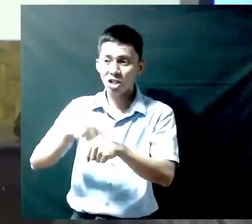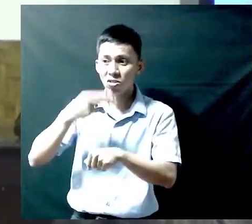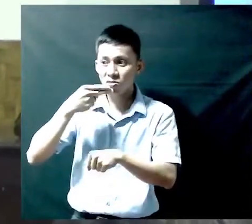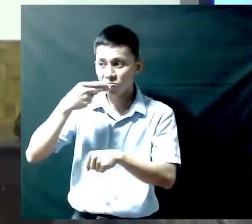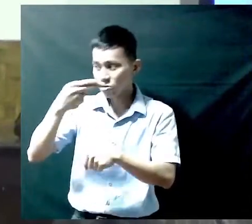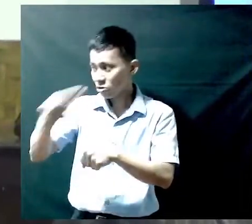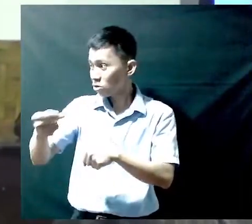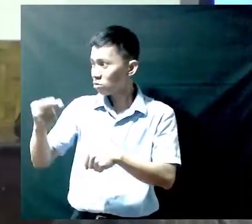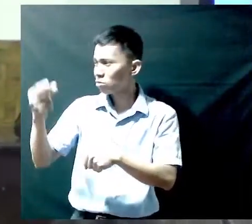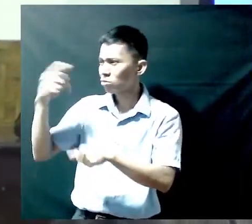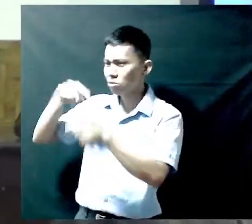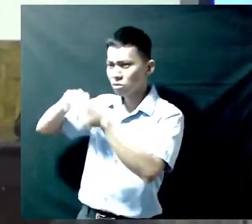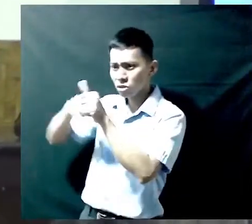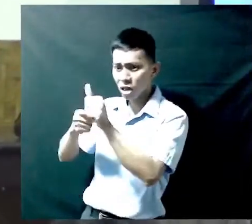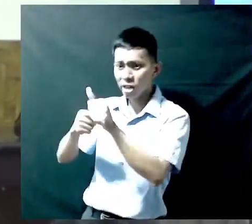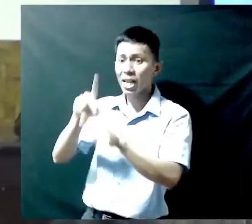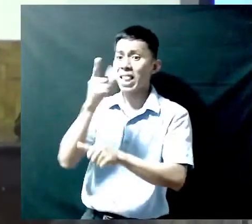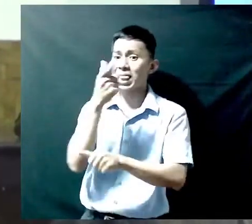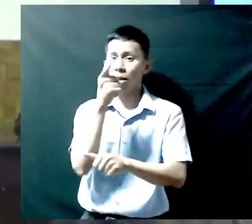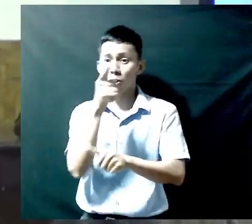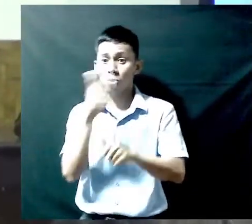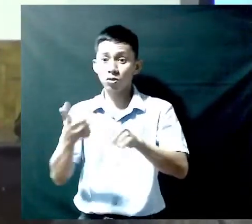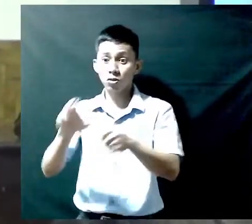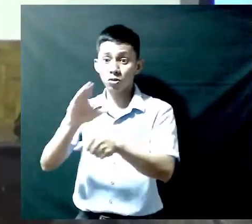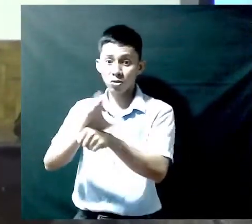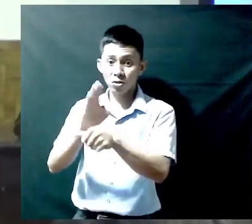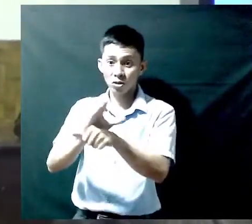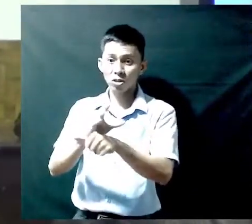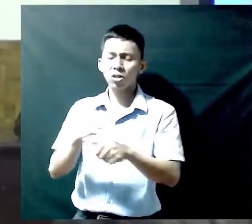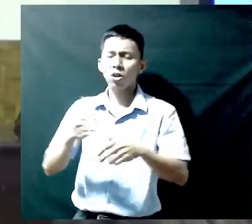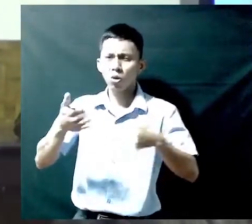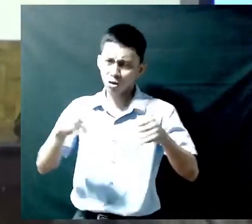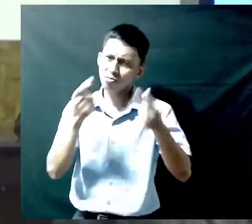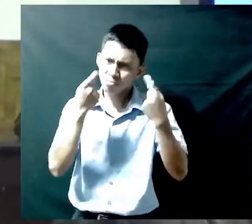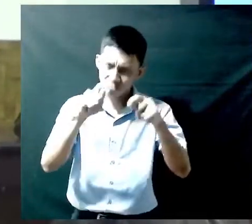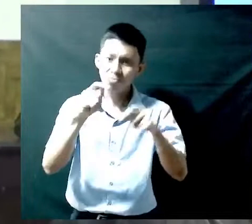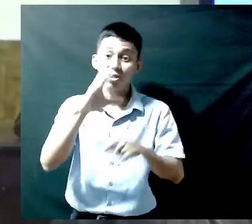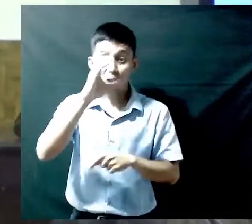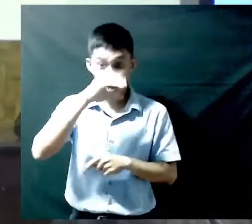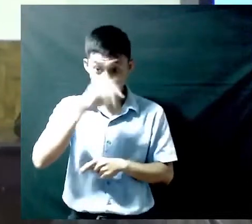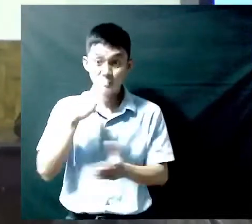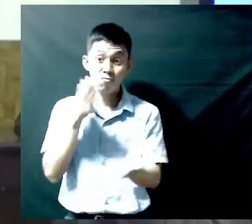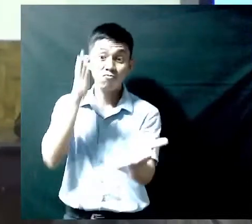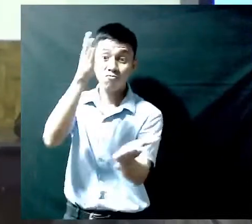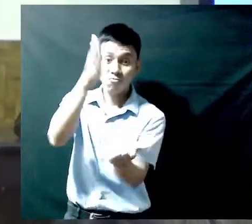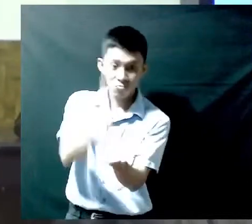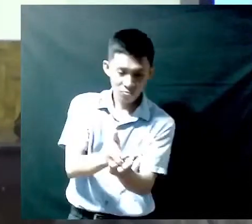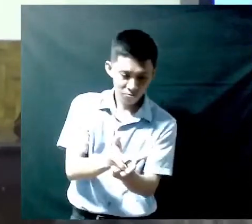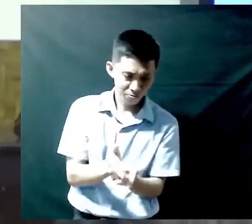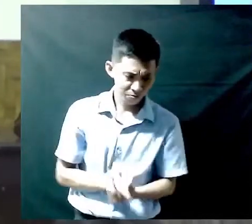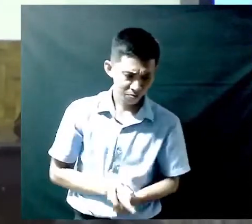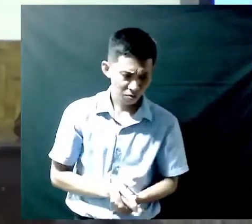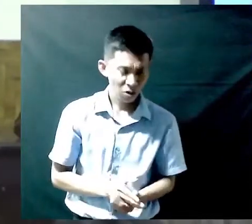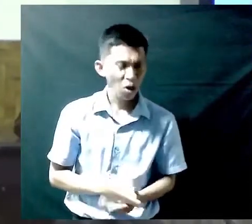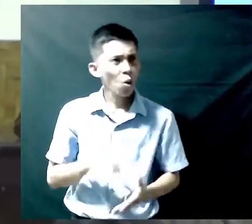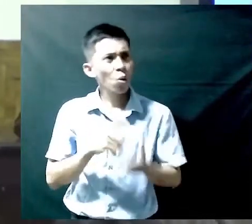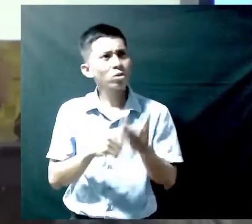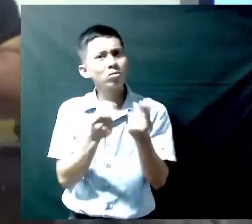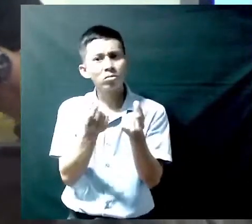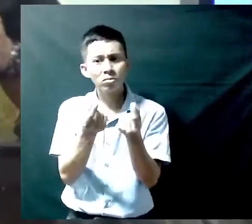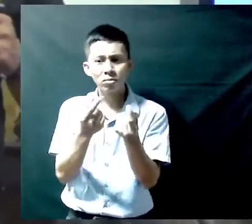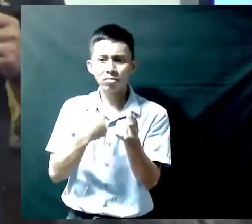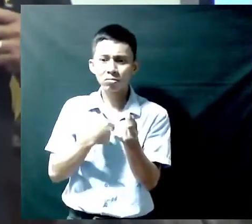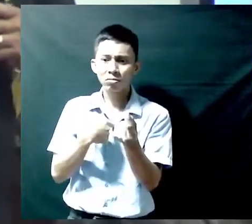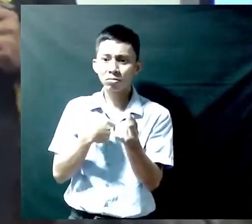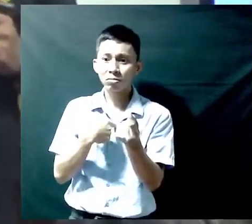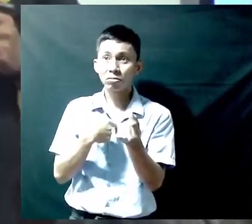Katipunan. And then, ito na yung pangatlo ko na makapunta po ng Cebu. So nung time na yon, sabi ko, anong ginagawa ko sa